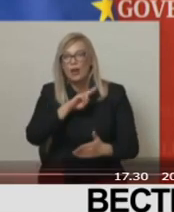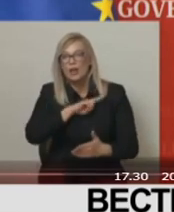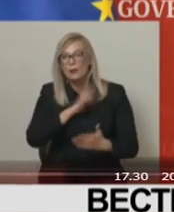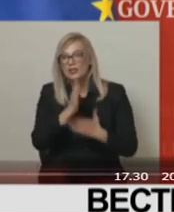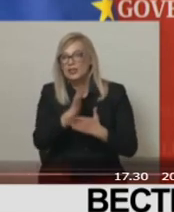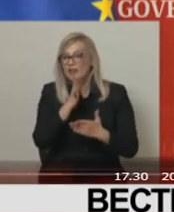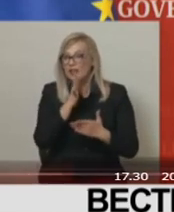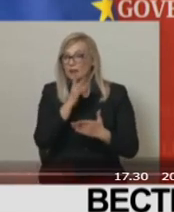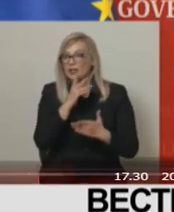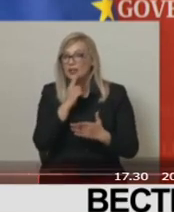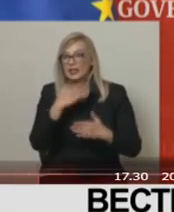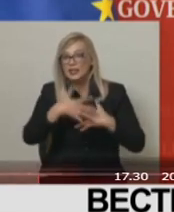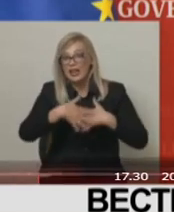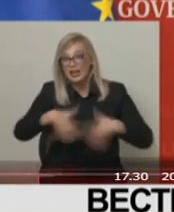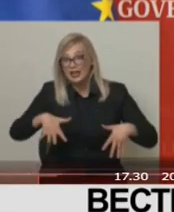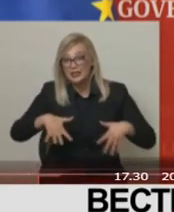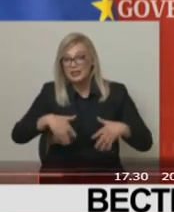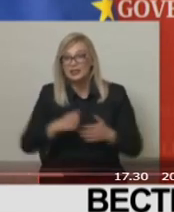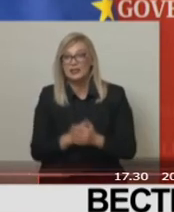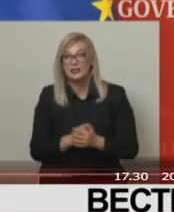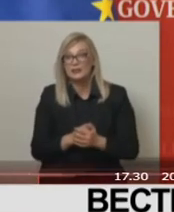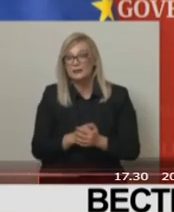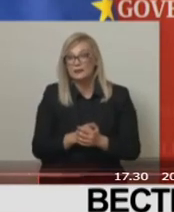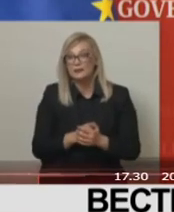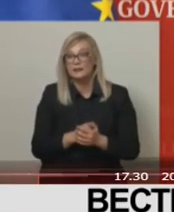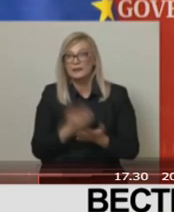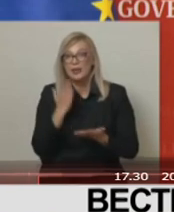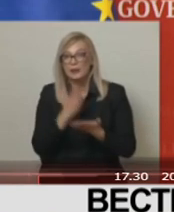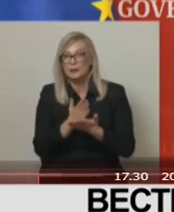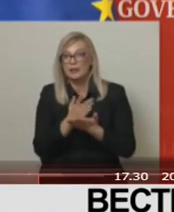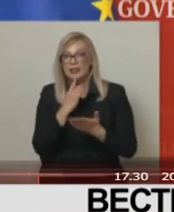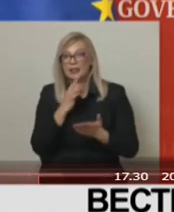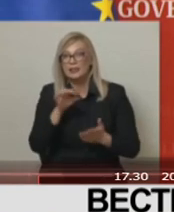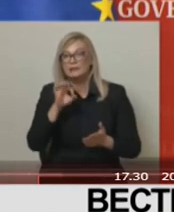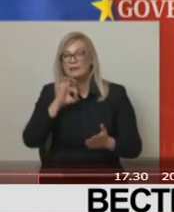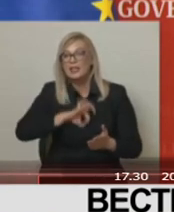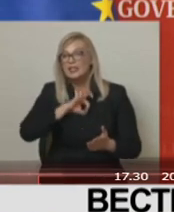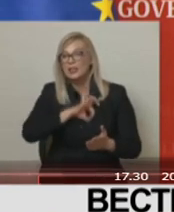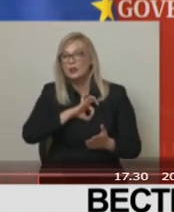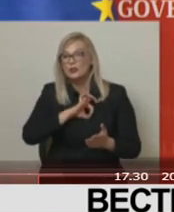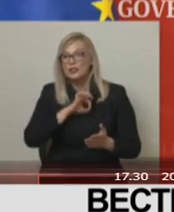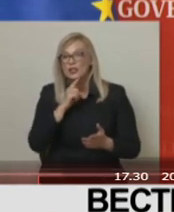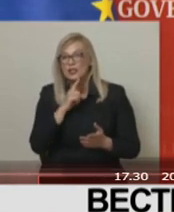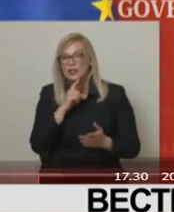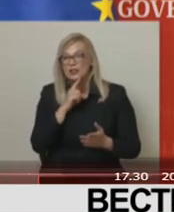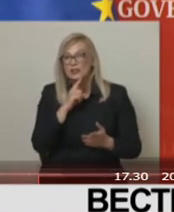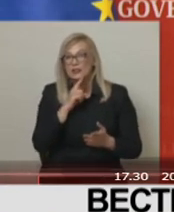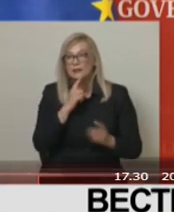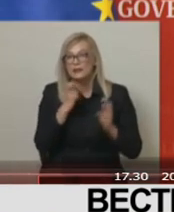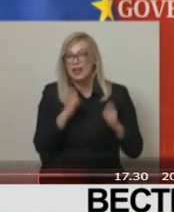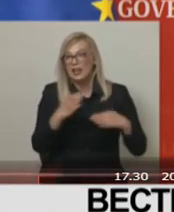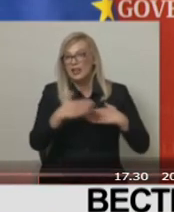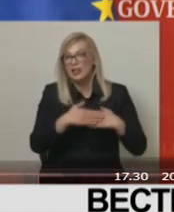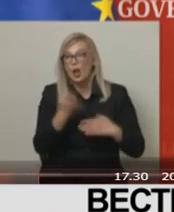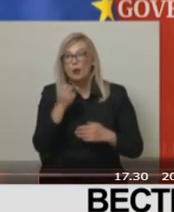Северна Македонија на граничните премини да бидат задолжително определени карантини